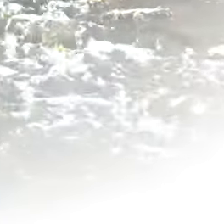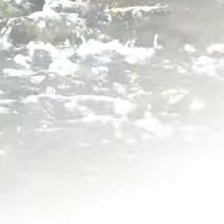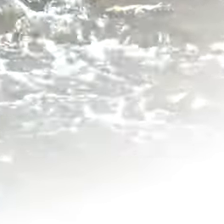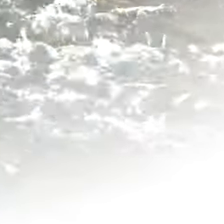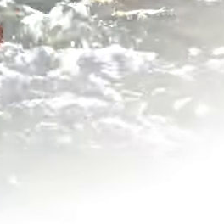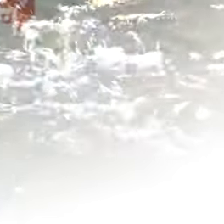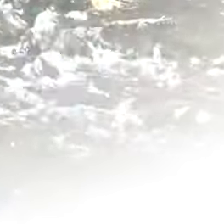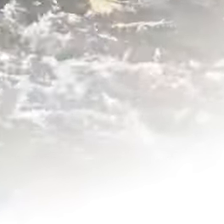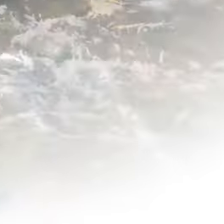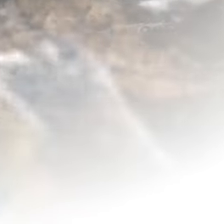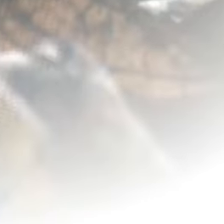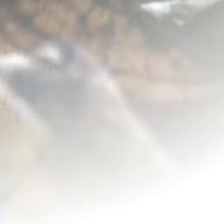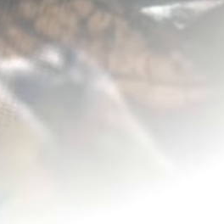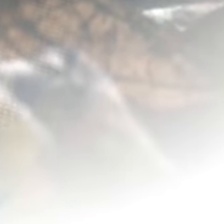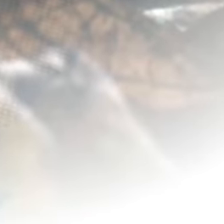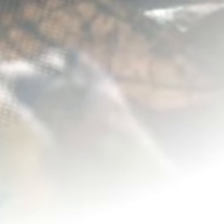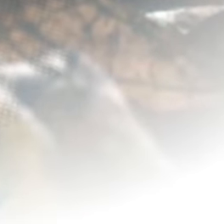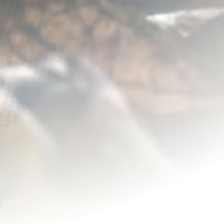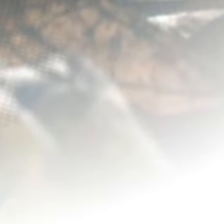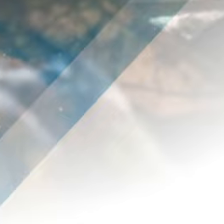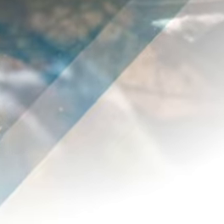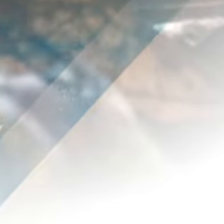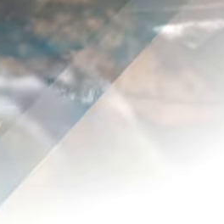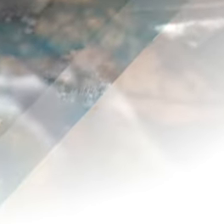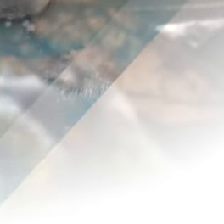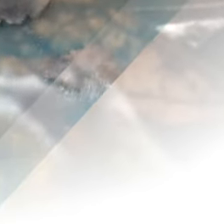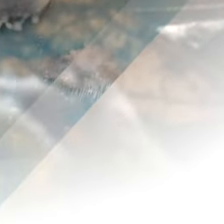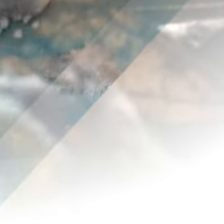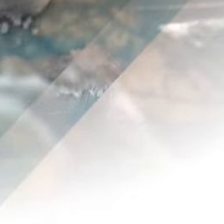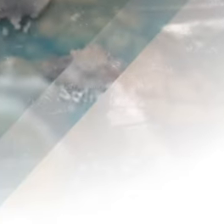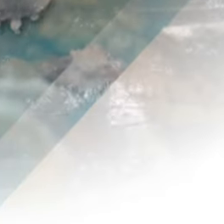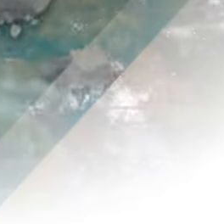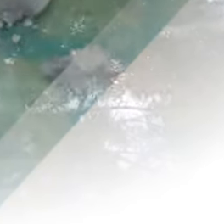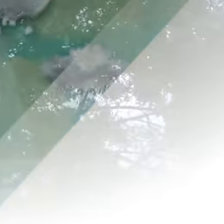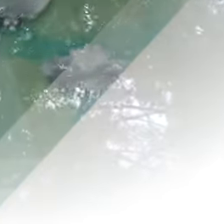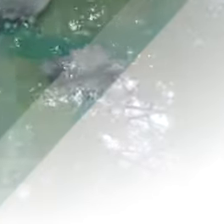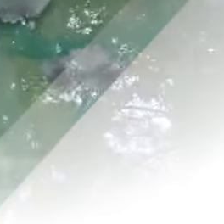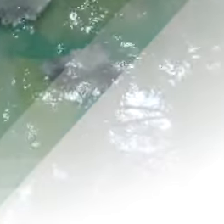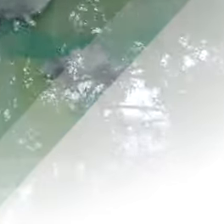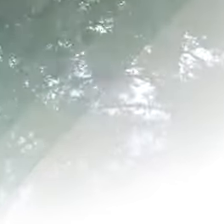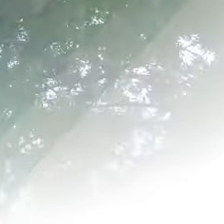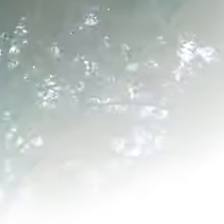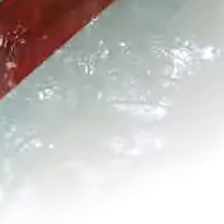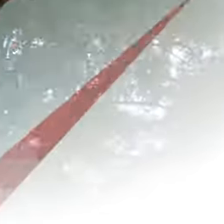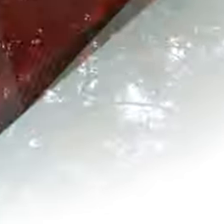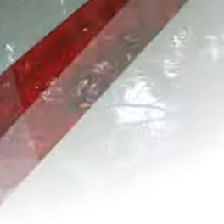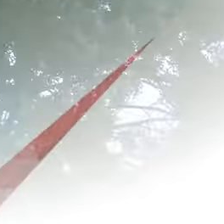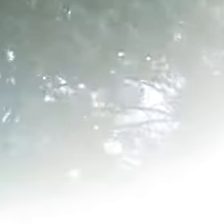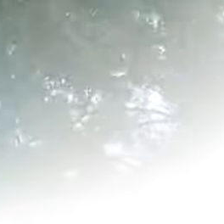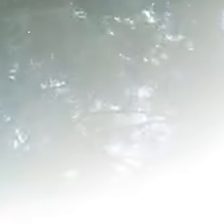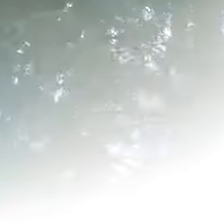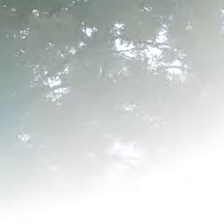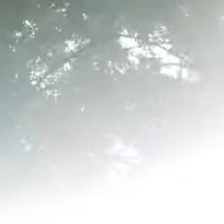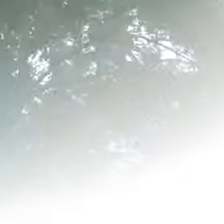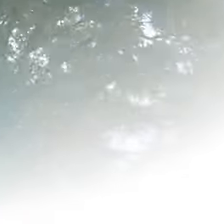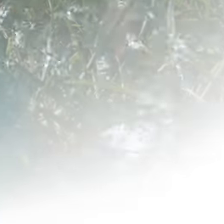Па праваслаўным календары 14 лістапада імяніны у Адрыяна, Дзяніса, Івана, Дзям'яна і